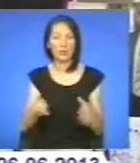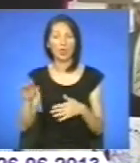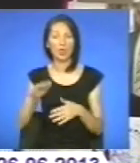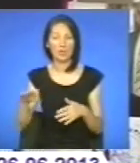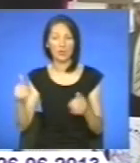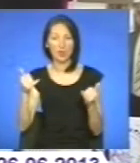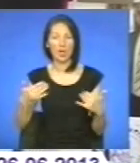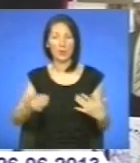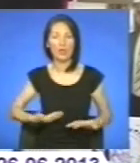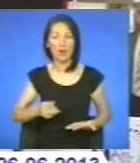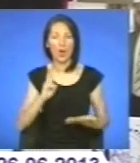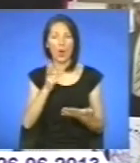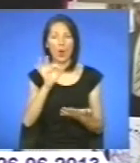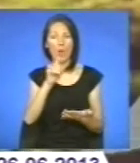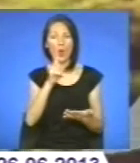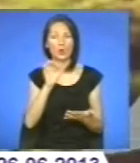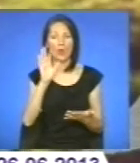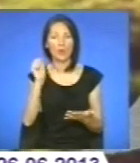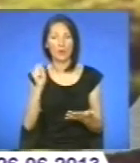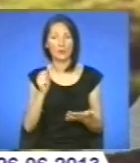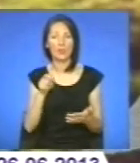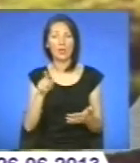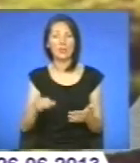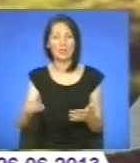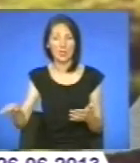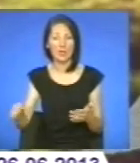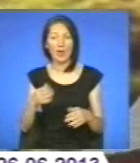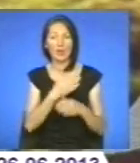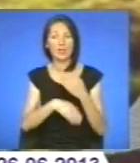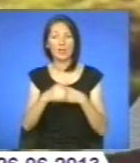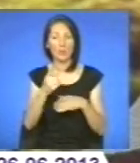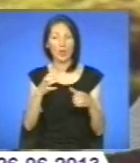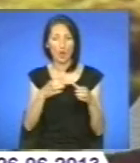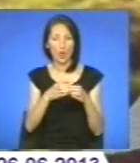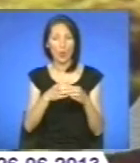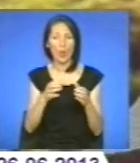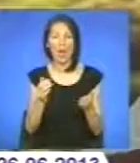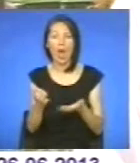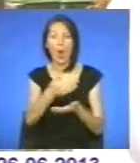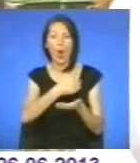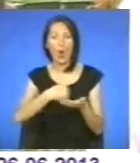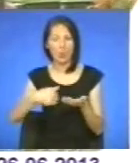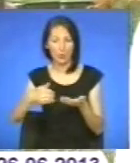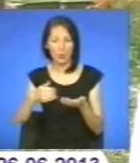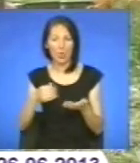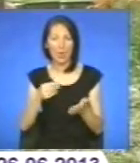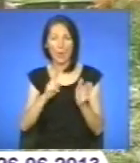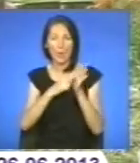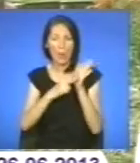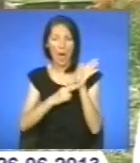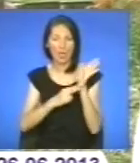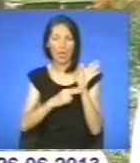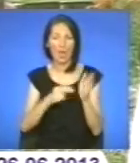Кузові. Любомир Півсеток – з дитинства інвалід першої групи. Колекціонує марки і монети. Я багато